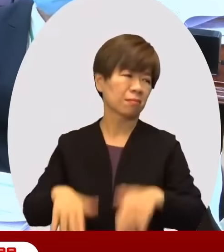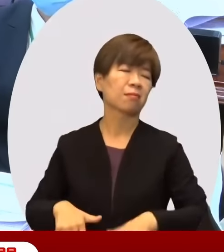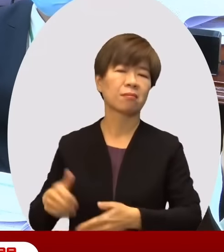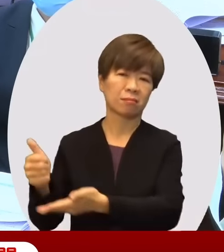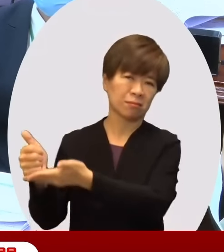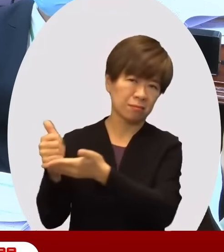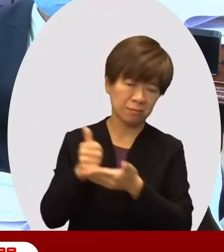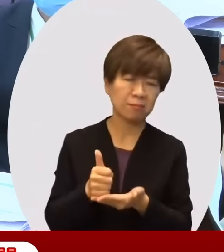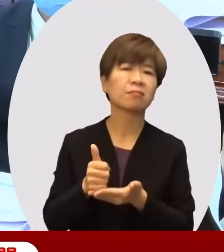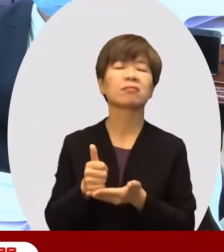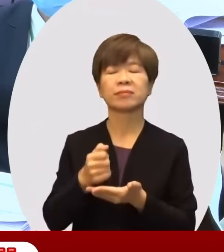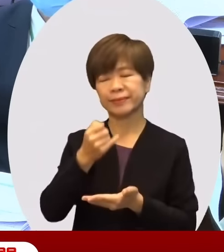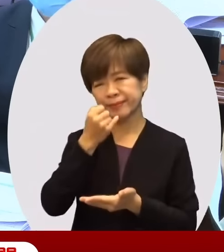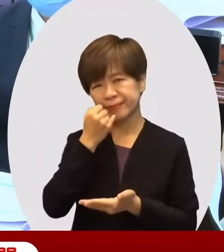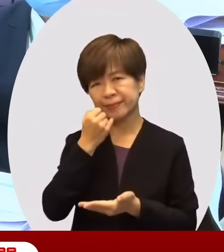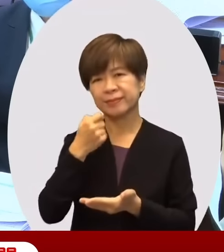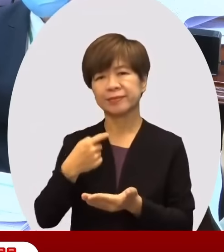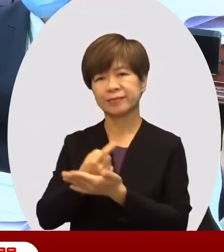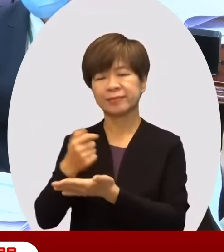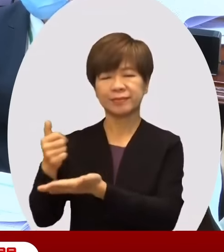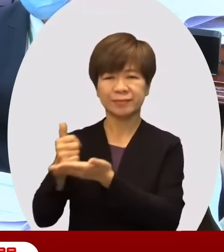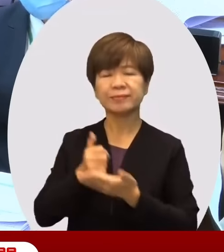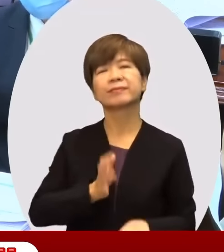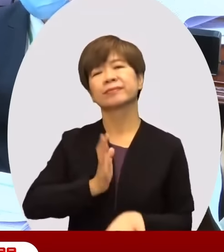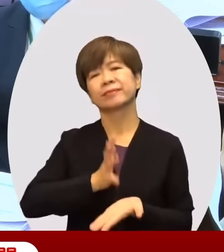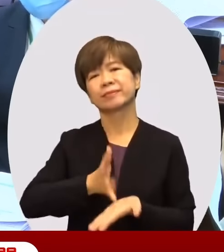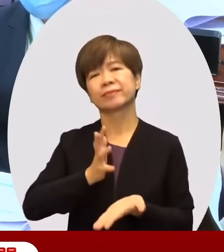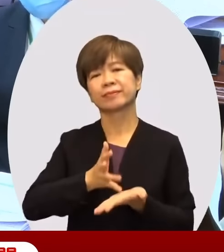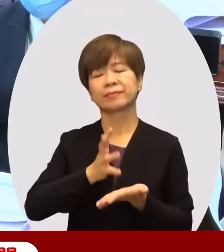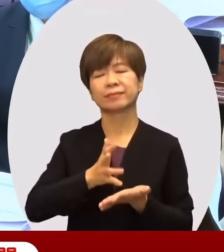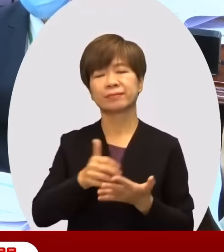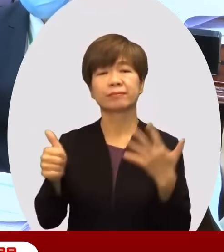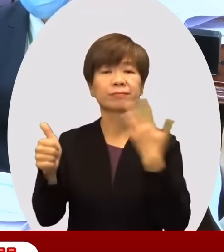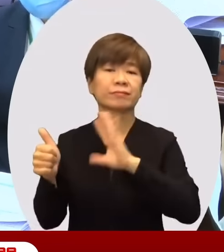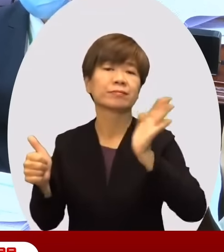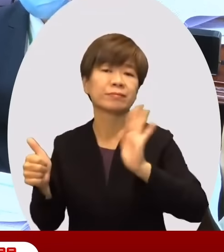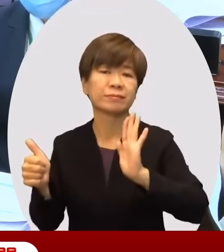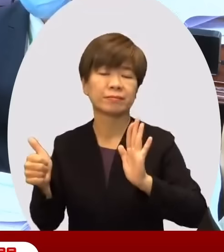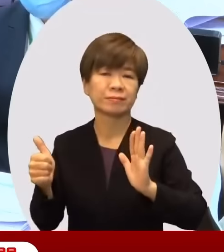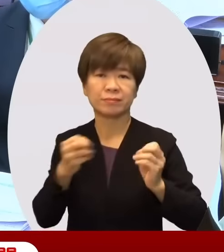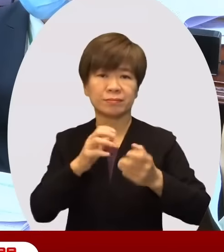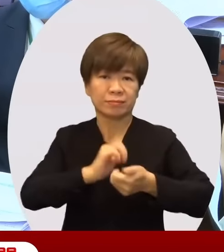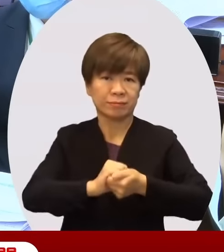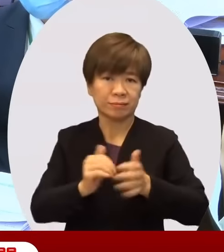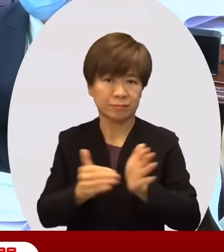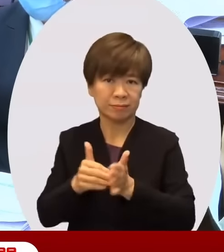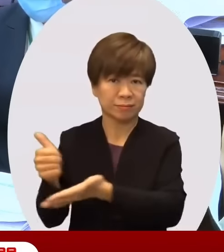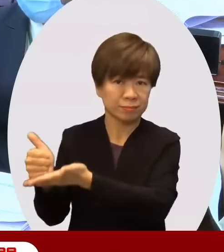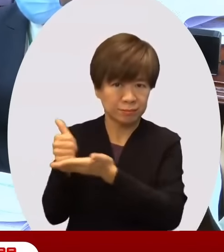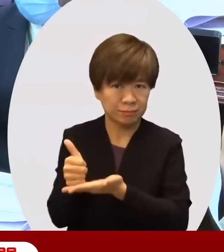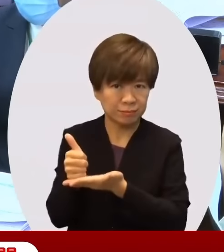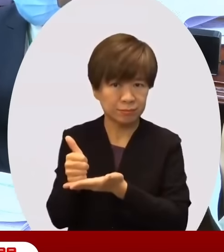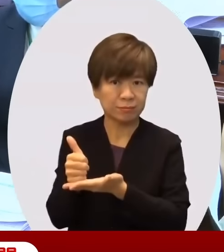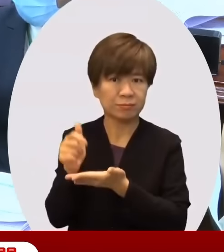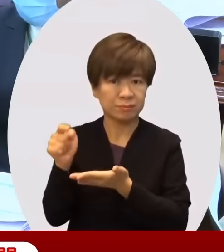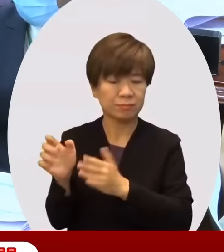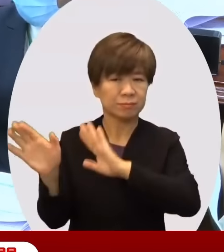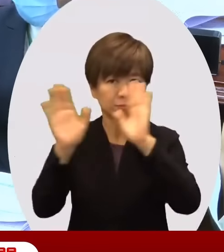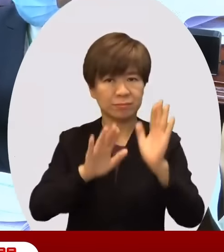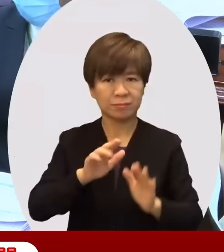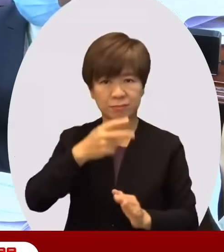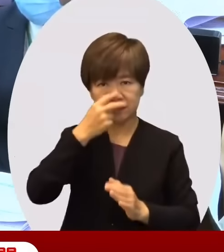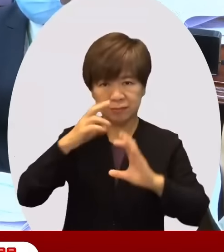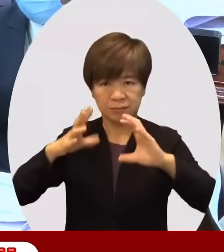来，就邀他来算了，大家就不要问问题。”做了这个协商结论，邀他。那在这个情况下，赖总统会不会